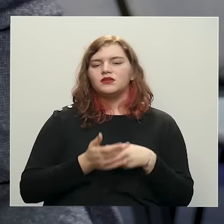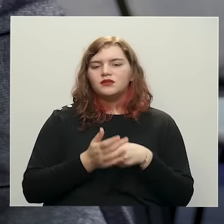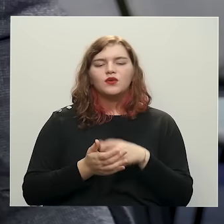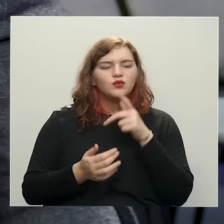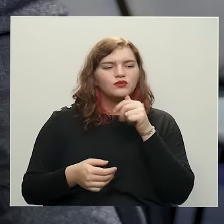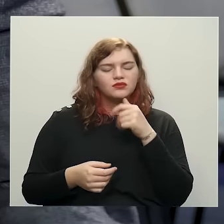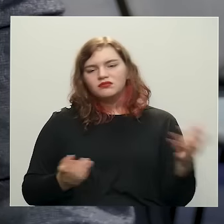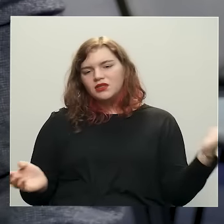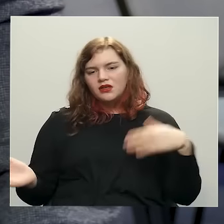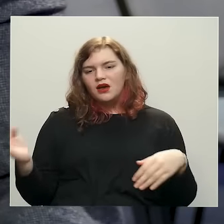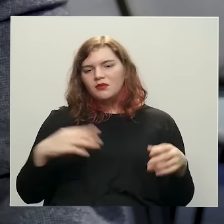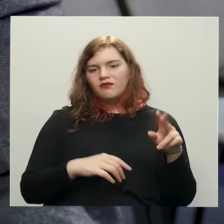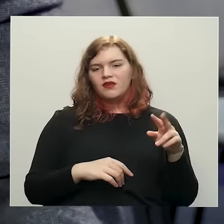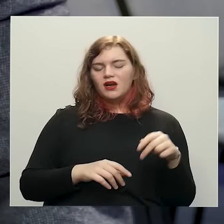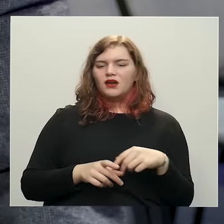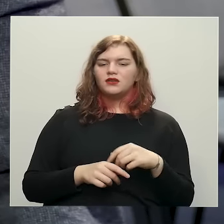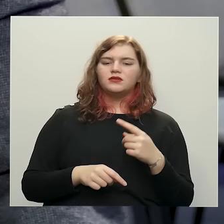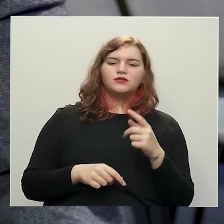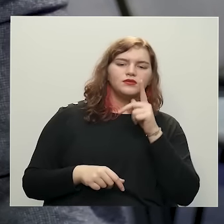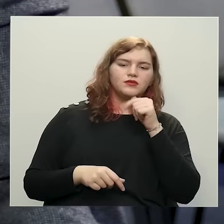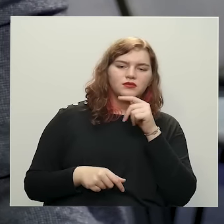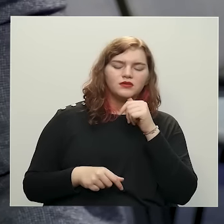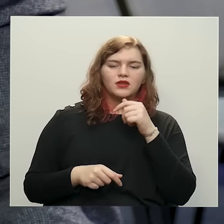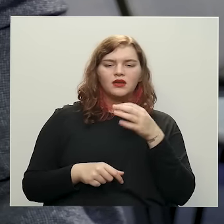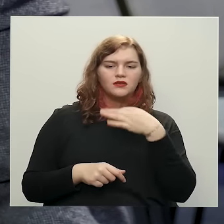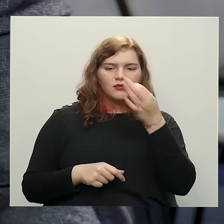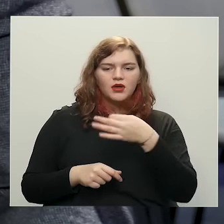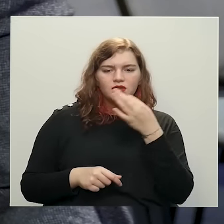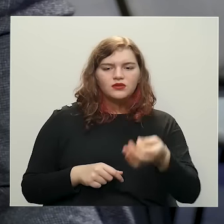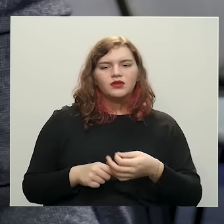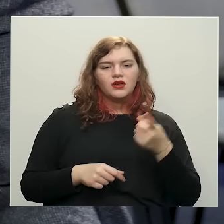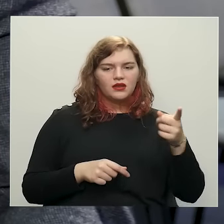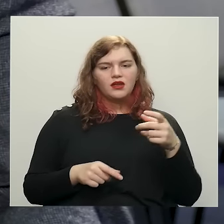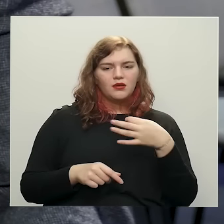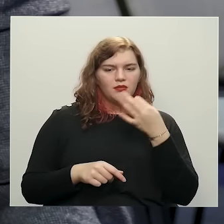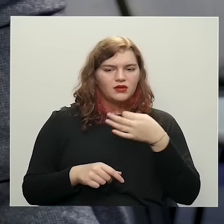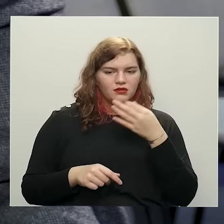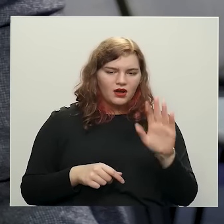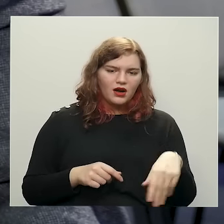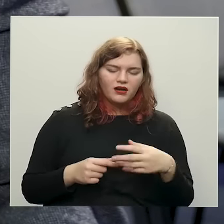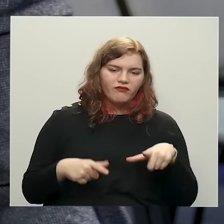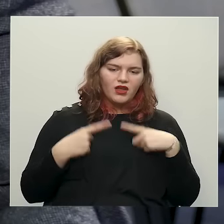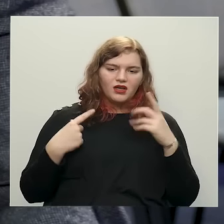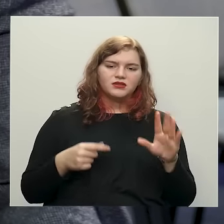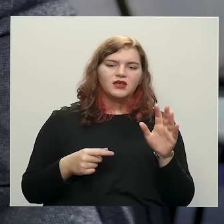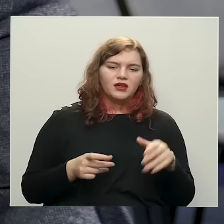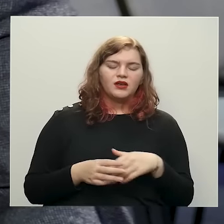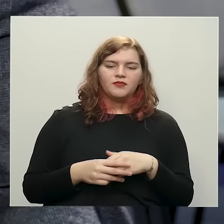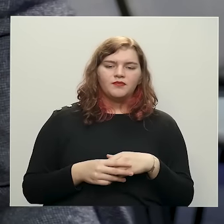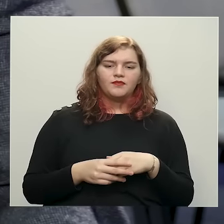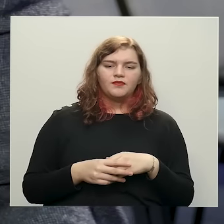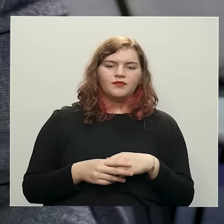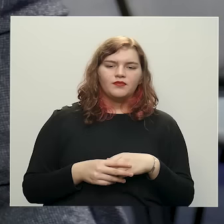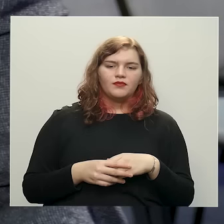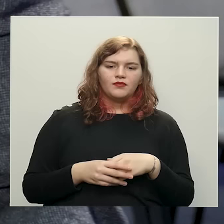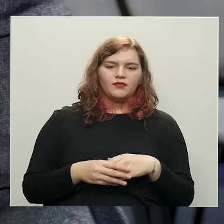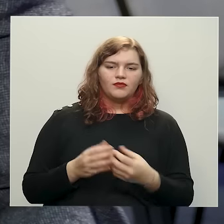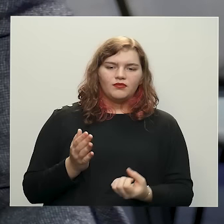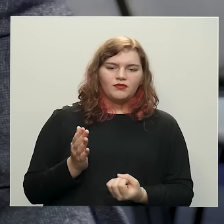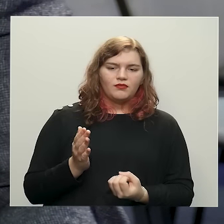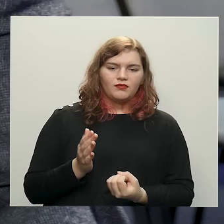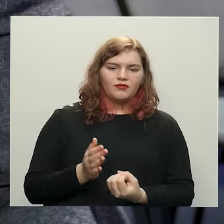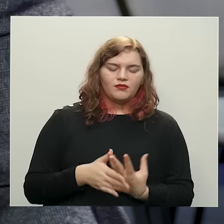ne cheamă frații și mai avem și cât este timp și câte o mărturie. Are și o mărturie la viața ei, proaspătă. Fata